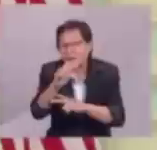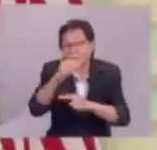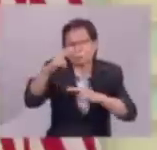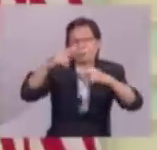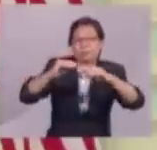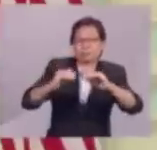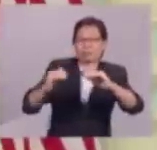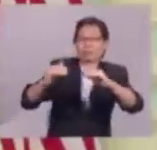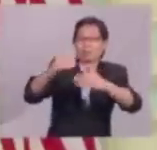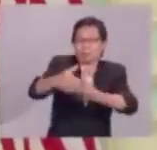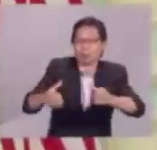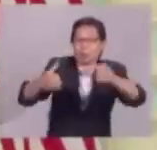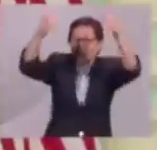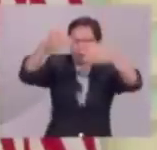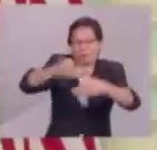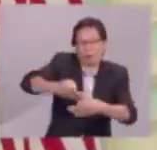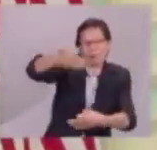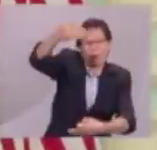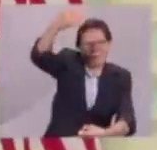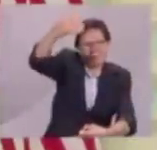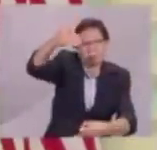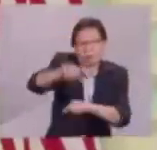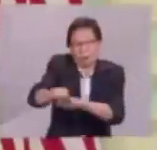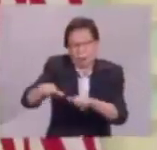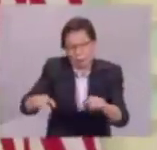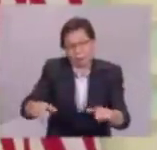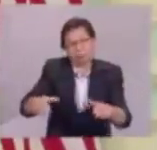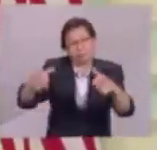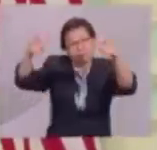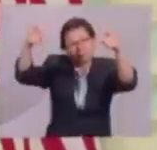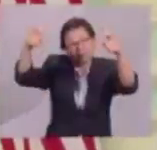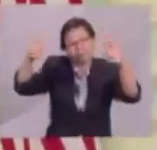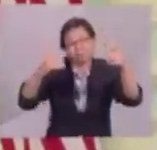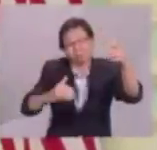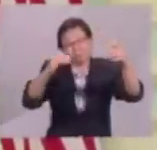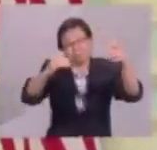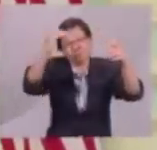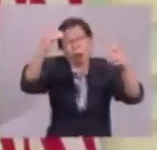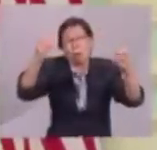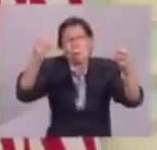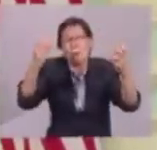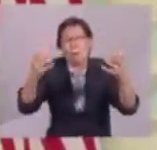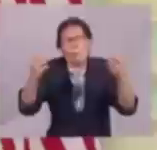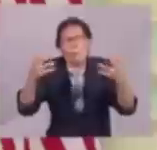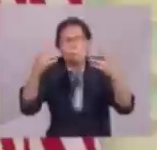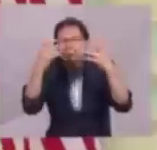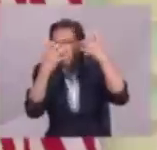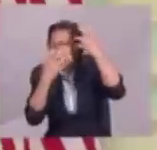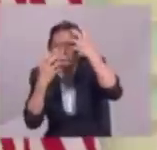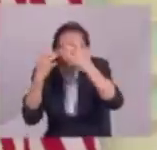kondominium, flats, apartments dan sebagainya. Banyak kekeliruan.